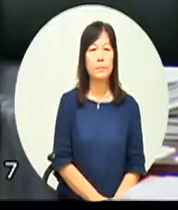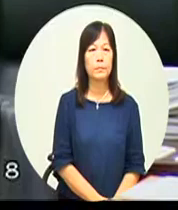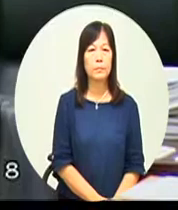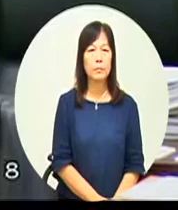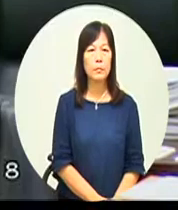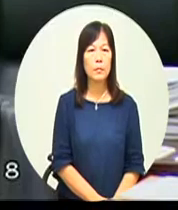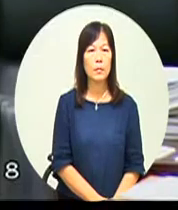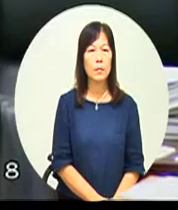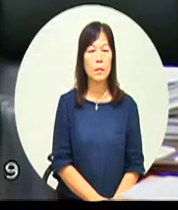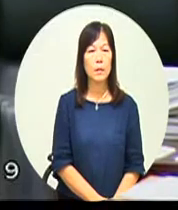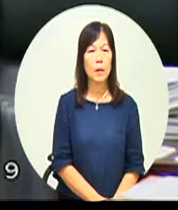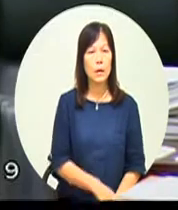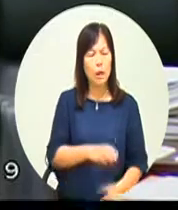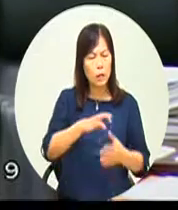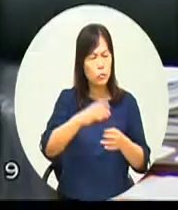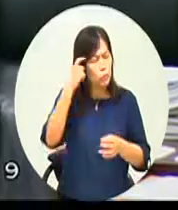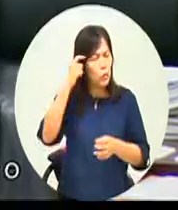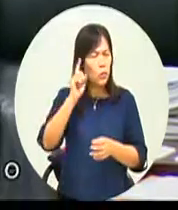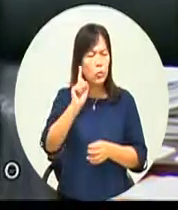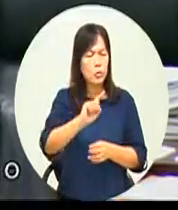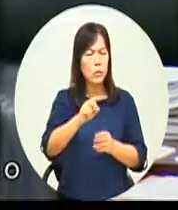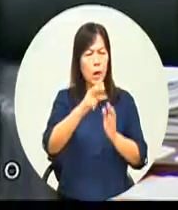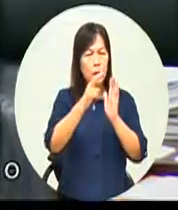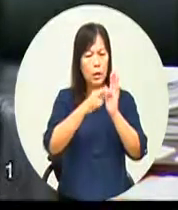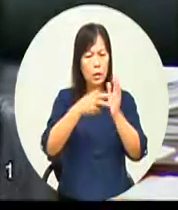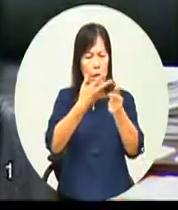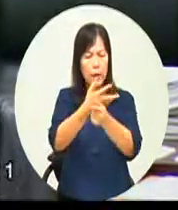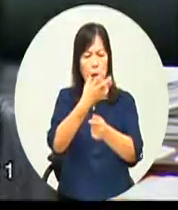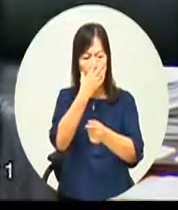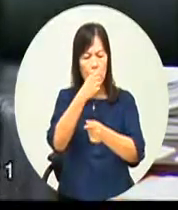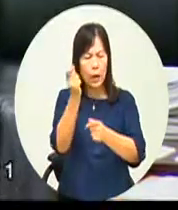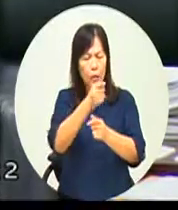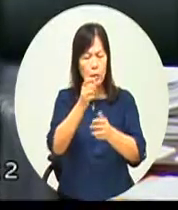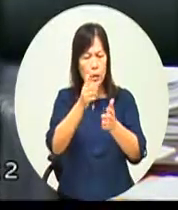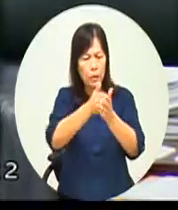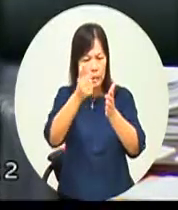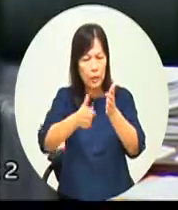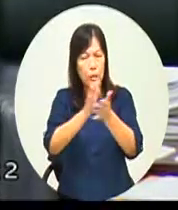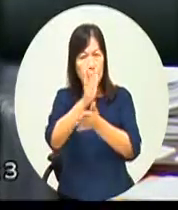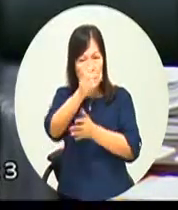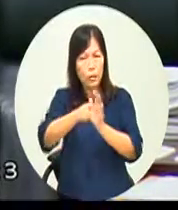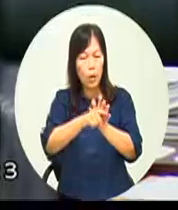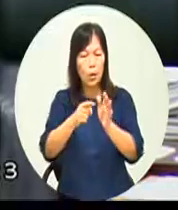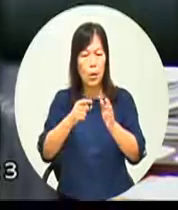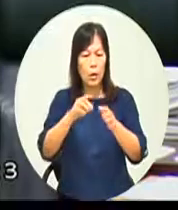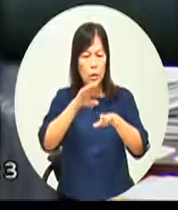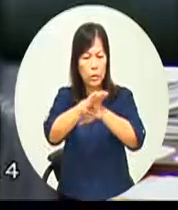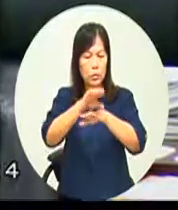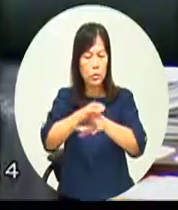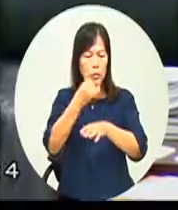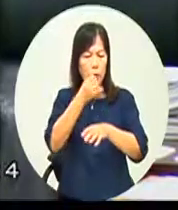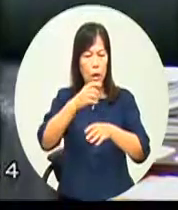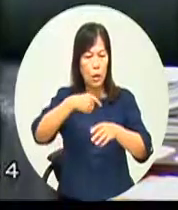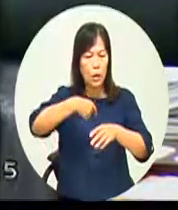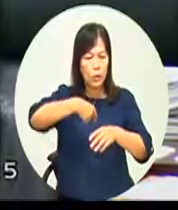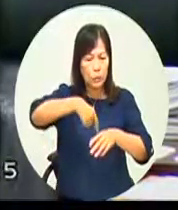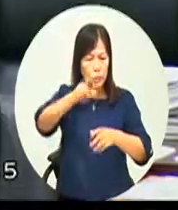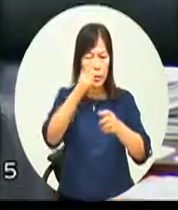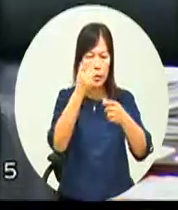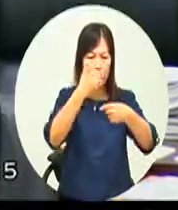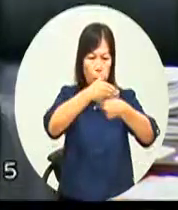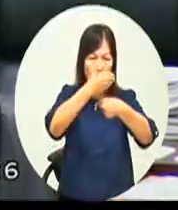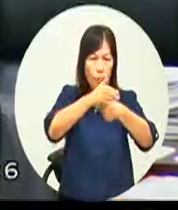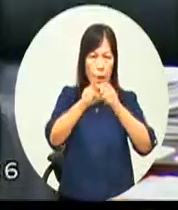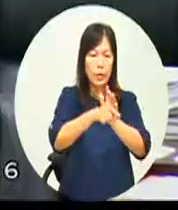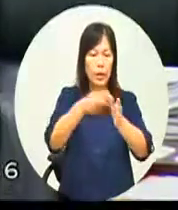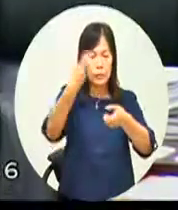那怎么会说为了要让这些高铁站的人下车之后大量的车流必须疏解它往北，所以你